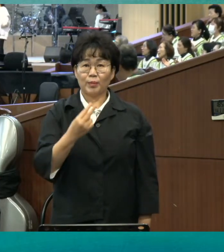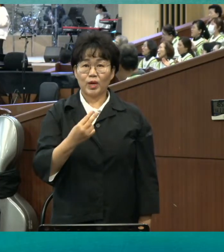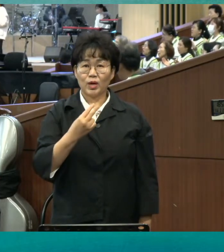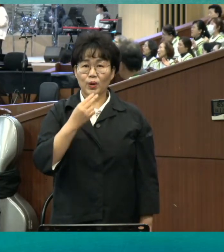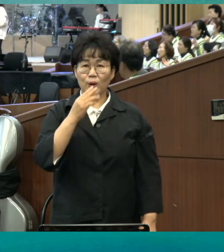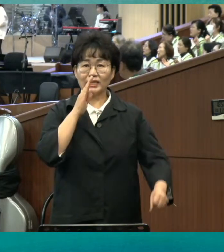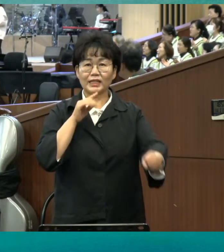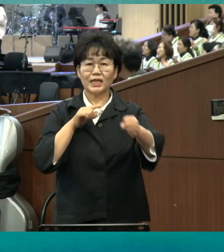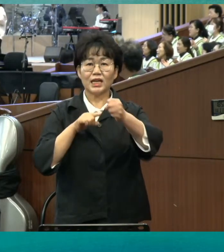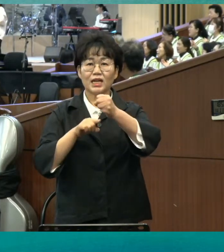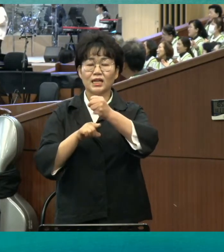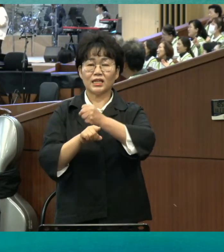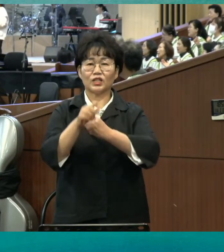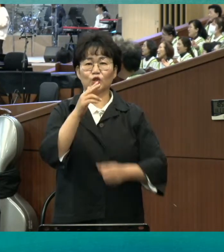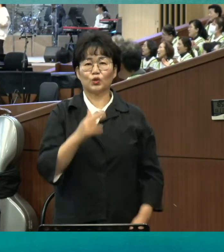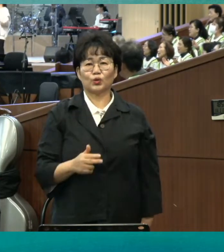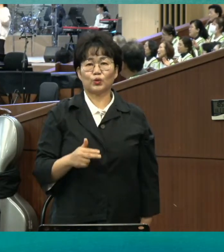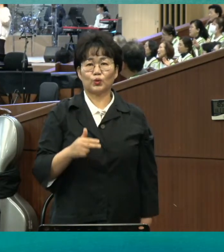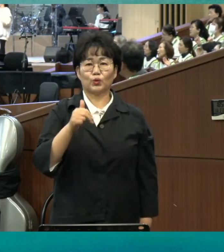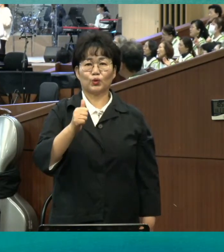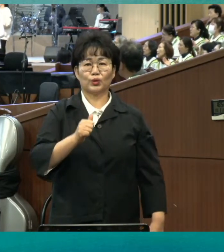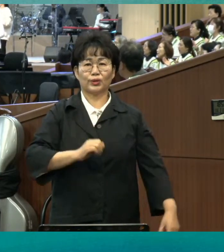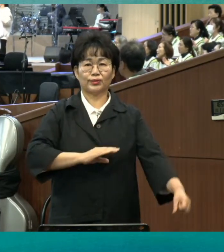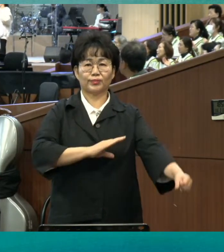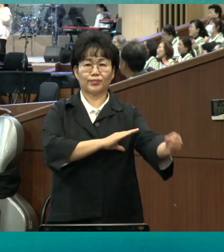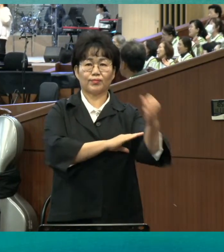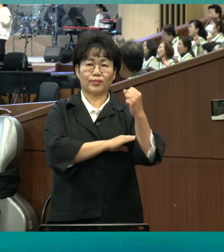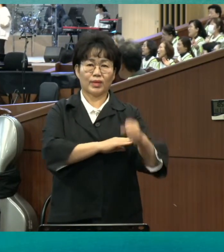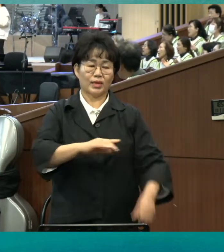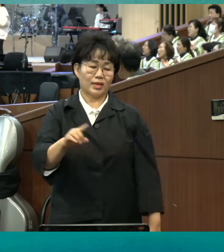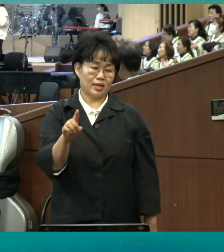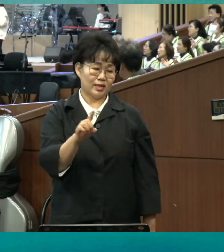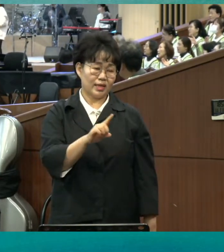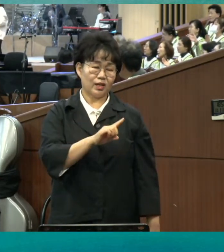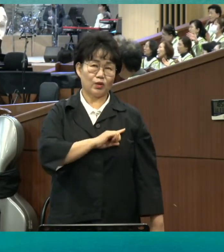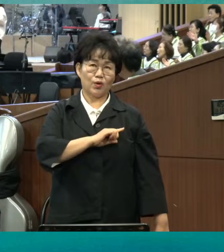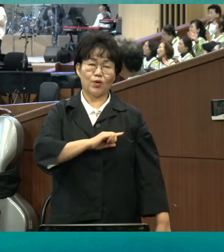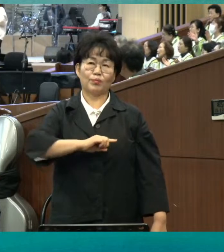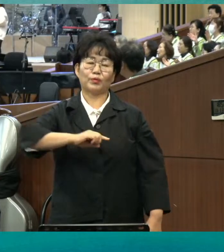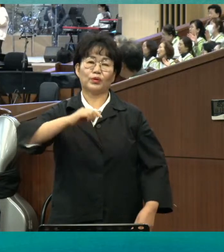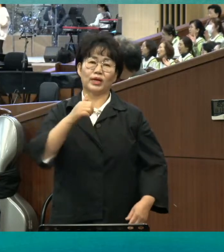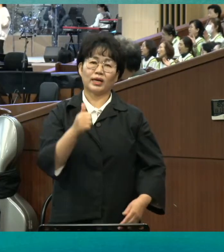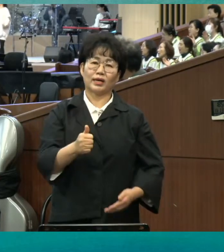생명과 진리의 가장 높도다.